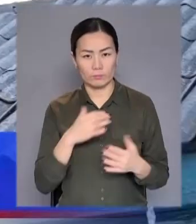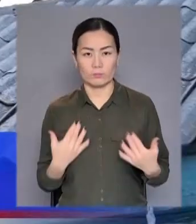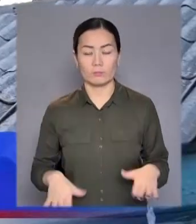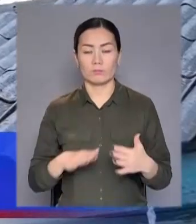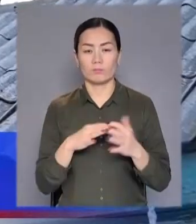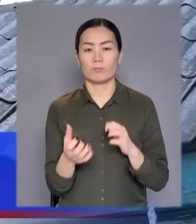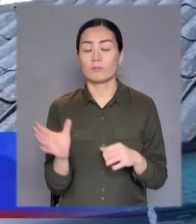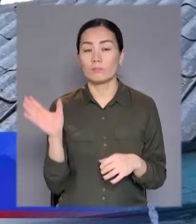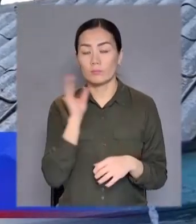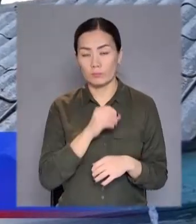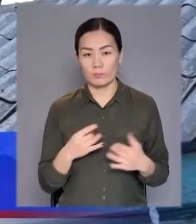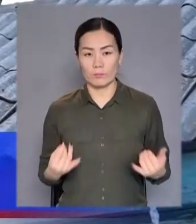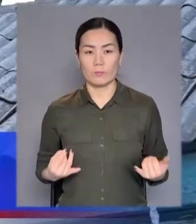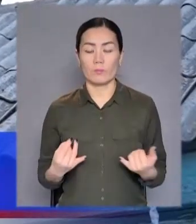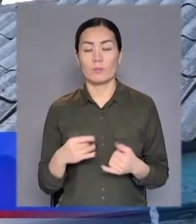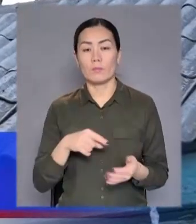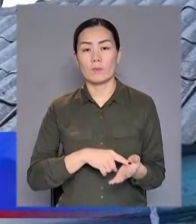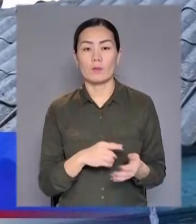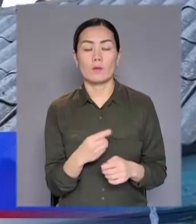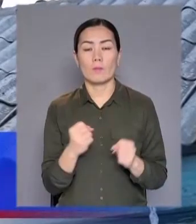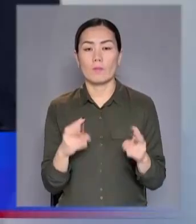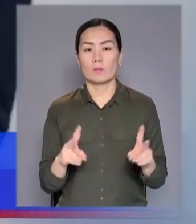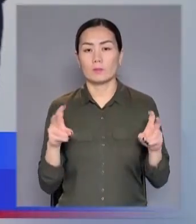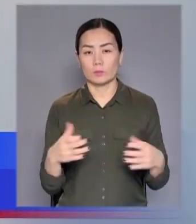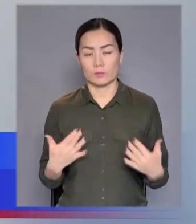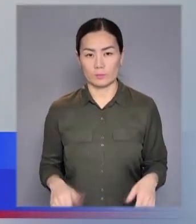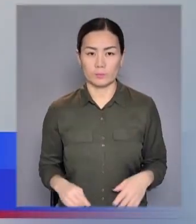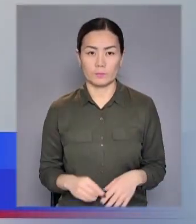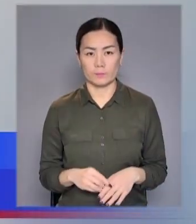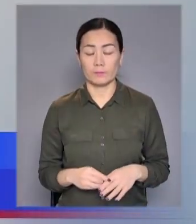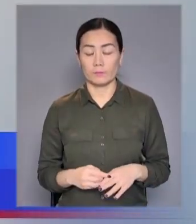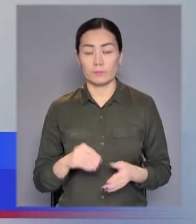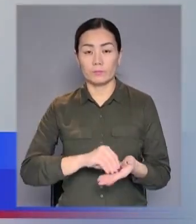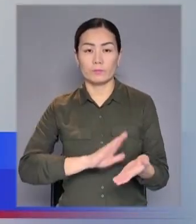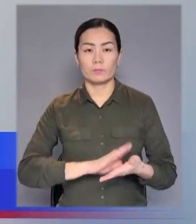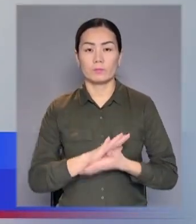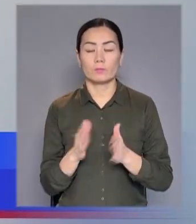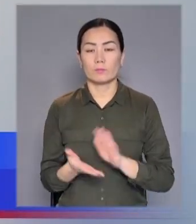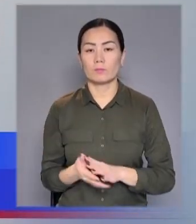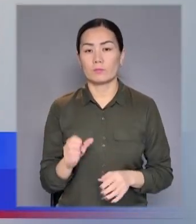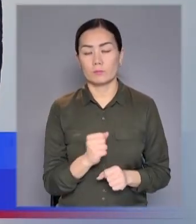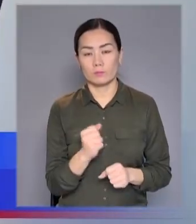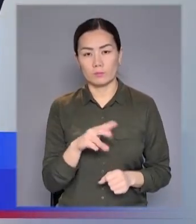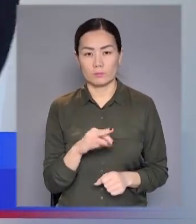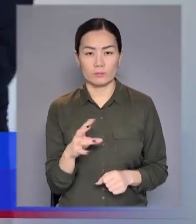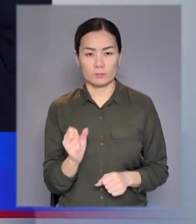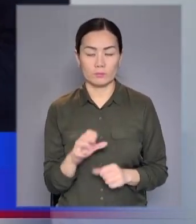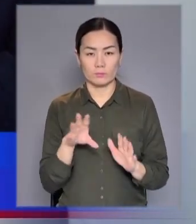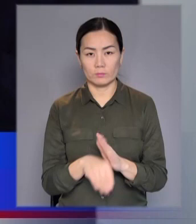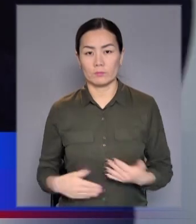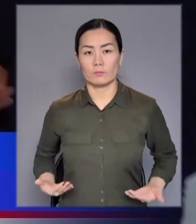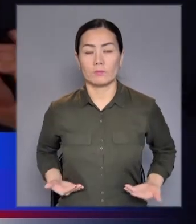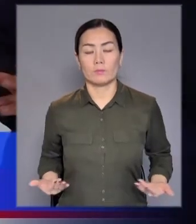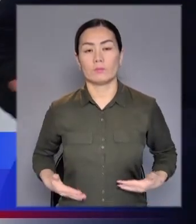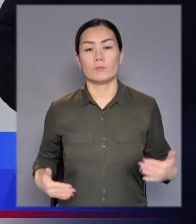любой момент может рухнуть. Здание попало в список аварийного жилья, что логично с учетом его состояния. Лариса Тудакова – одна из тех,